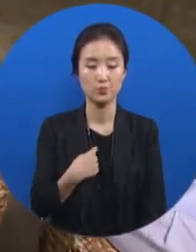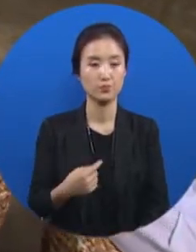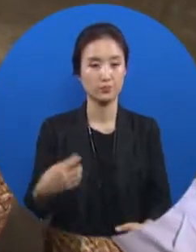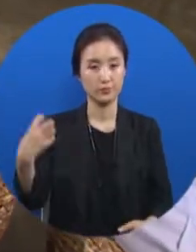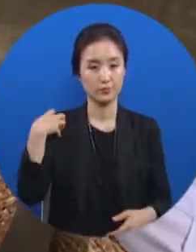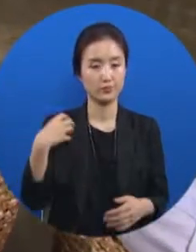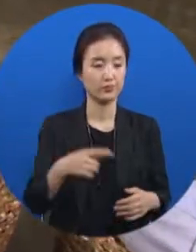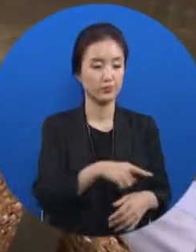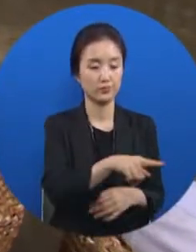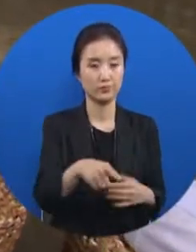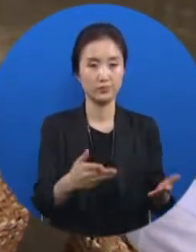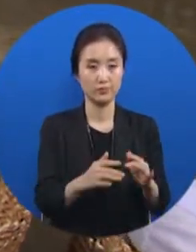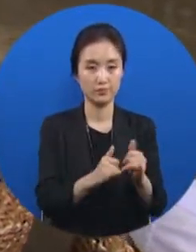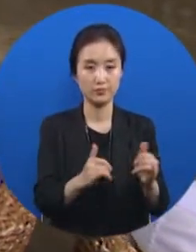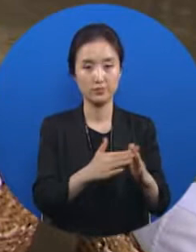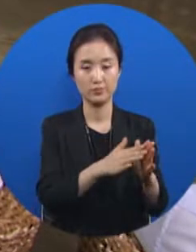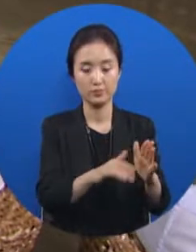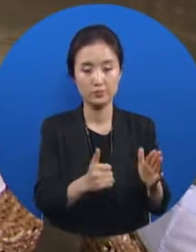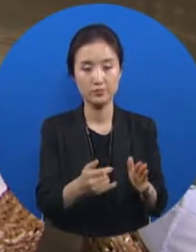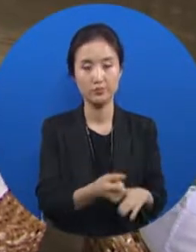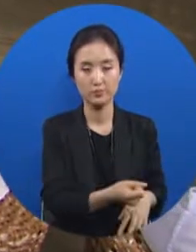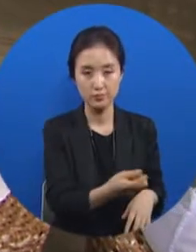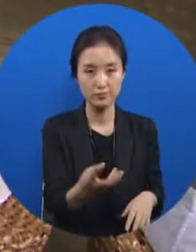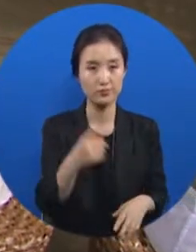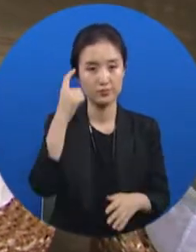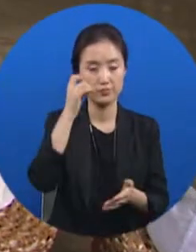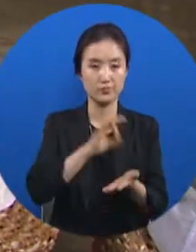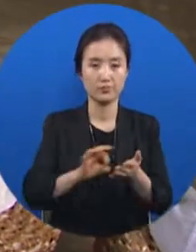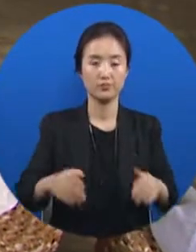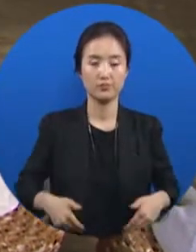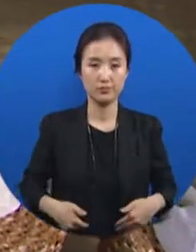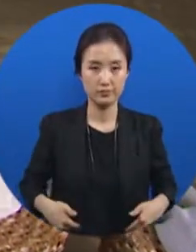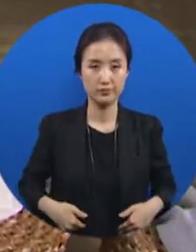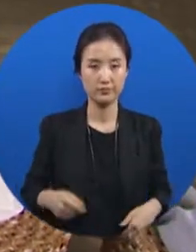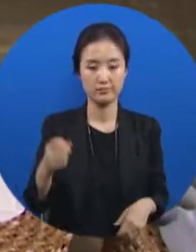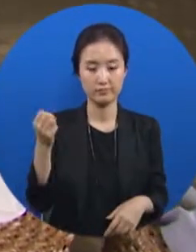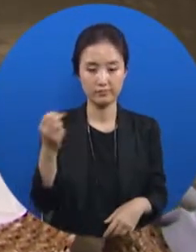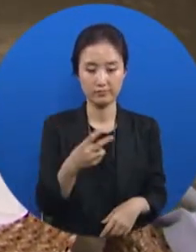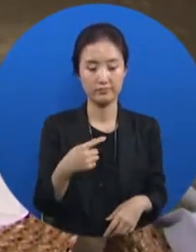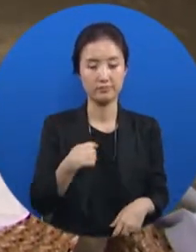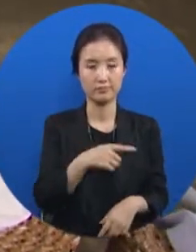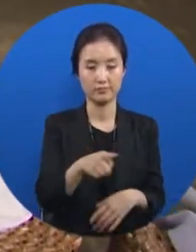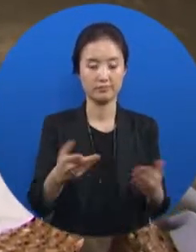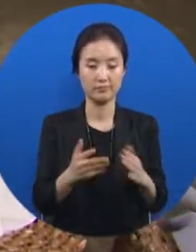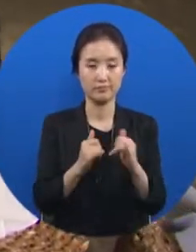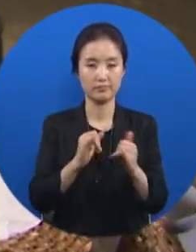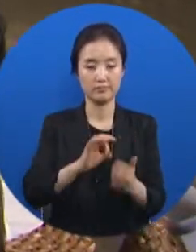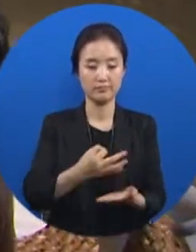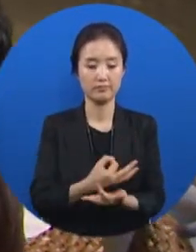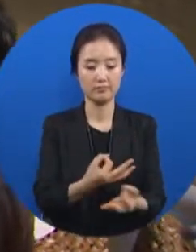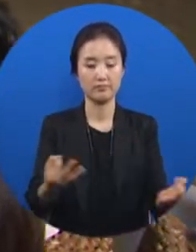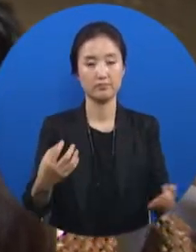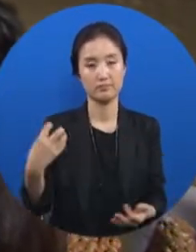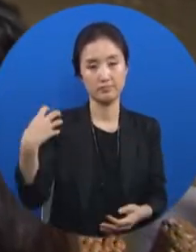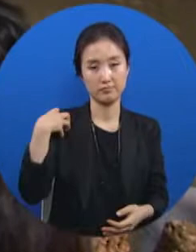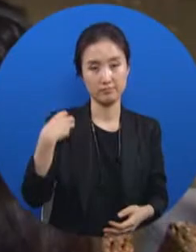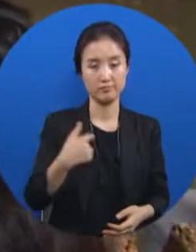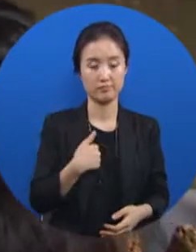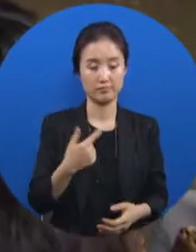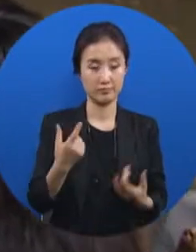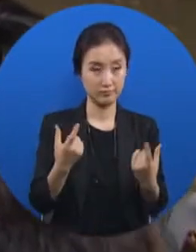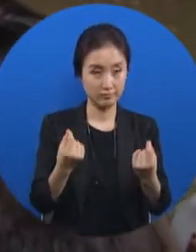않습니까? 직원들만 수십 명이 있고, 이 직원들을 제가 이제 책임을 져야 되는 입장이다 보니까 어디 가서 교육을 받을